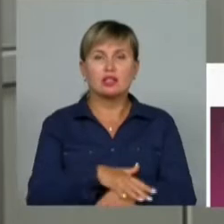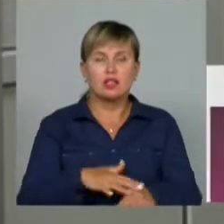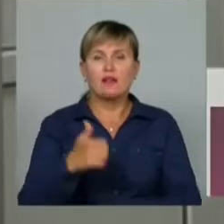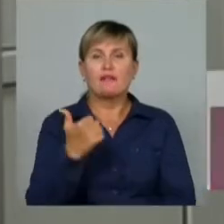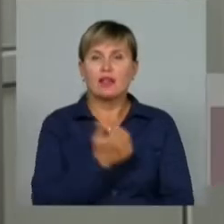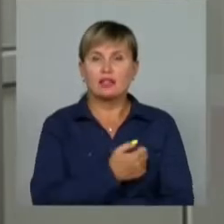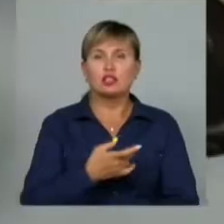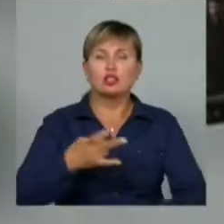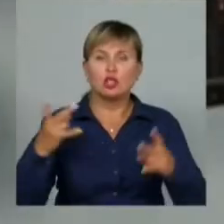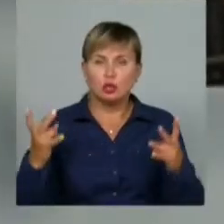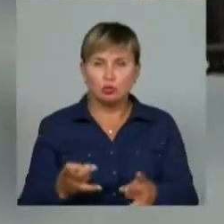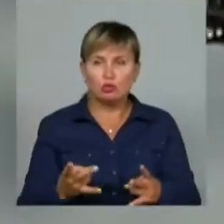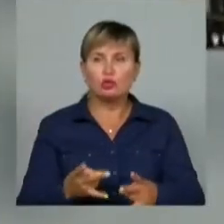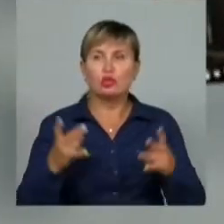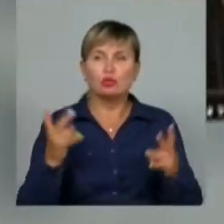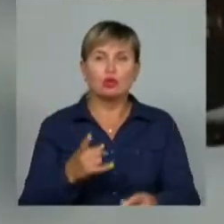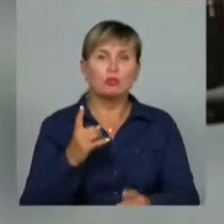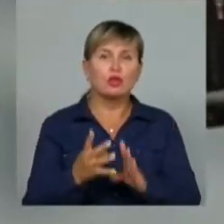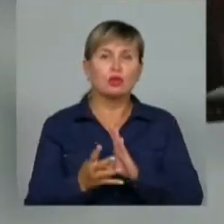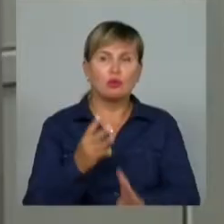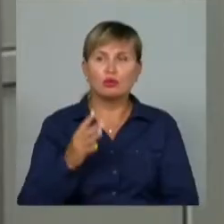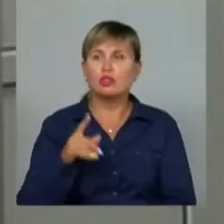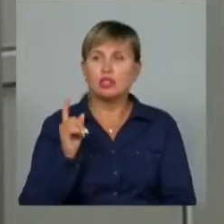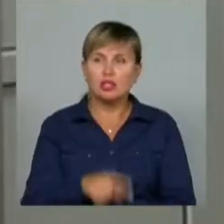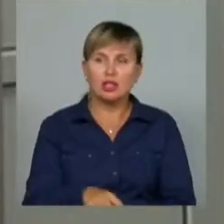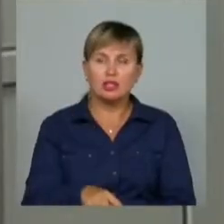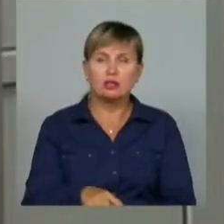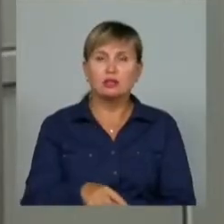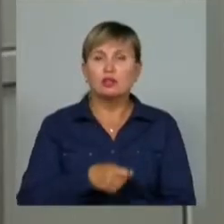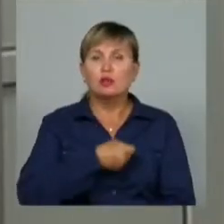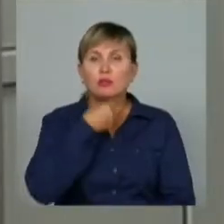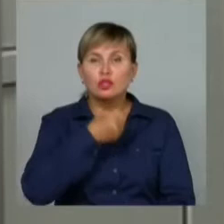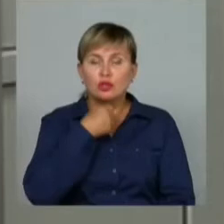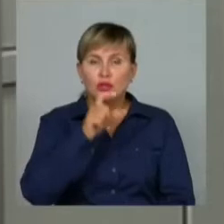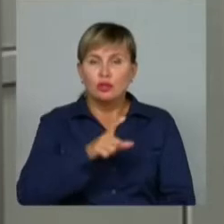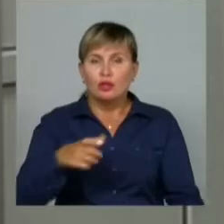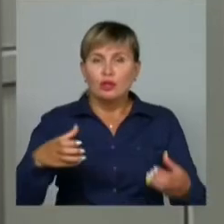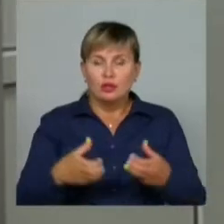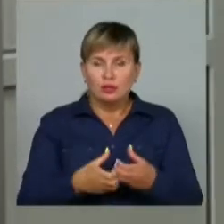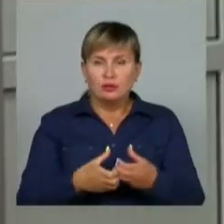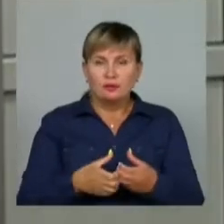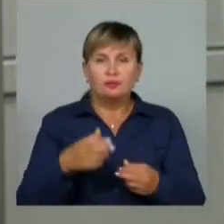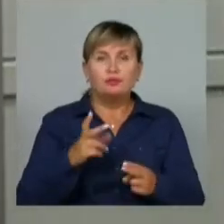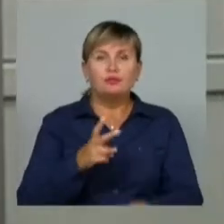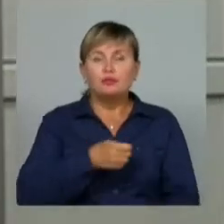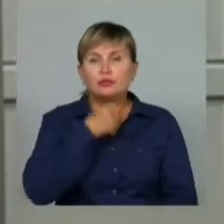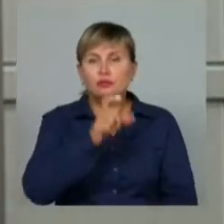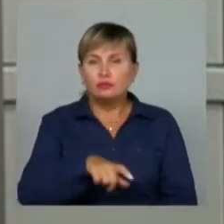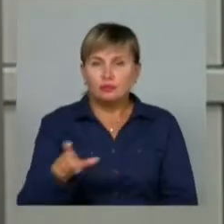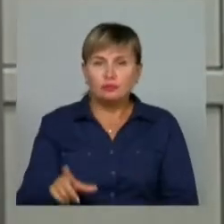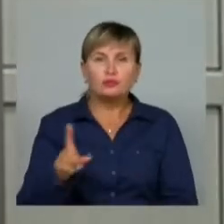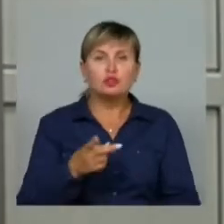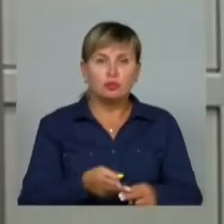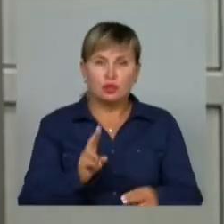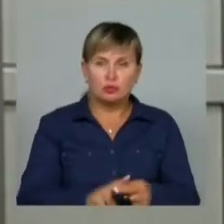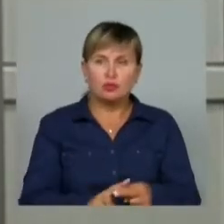нужно. Вакцинироваться нужно в первую очередь, может быть, даже пожилому контингенту, людям преклонного возраста, потому